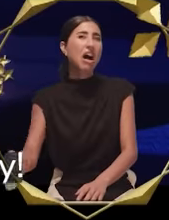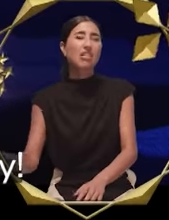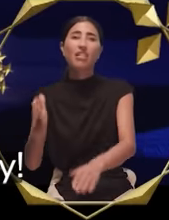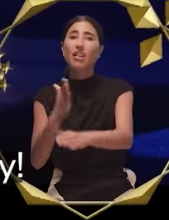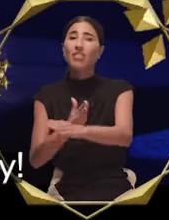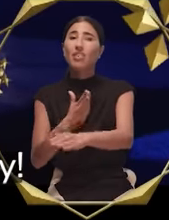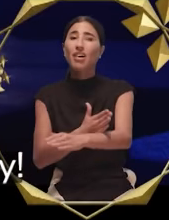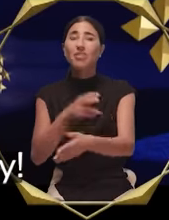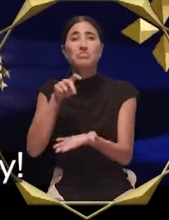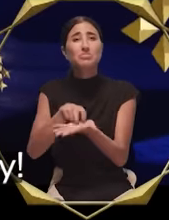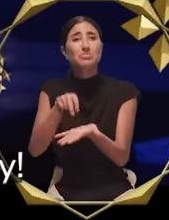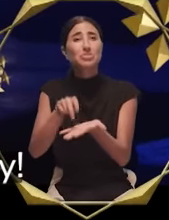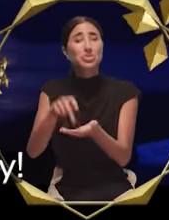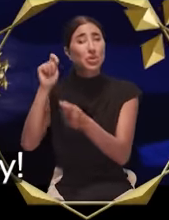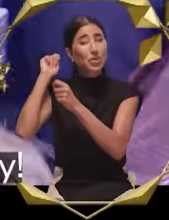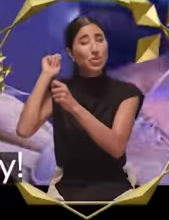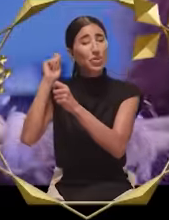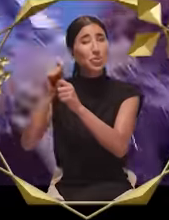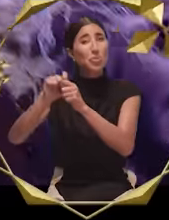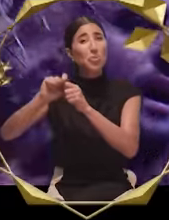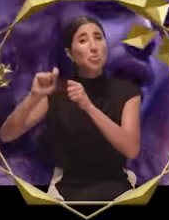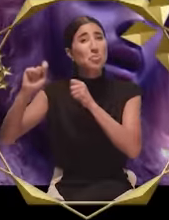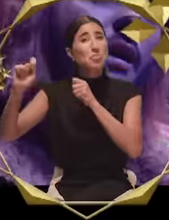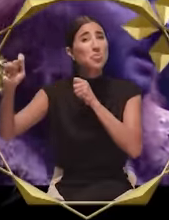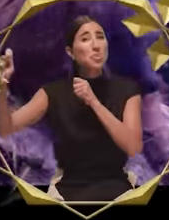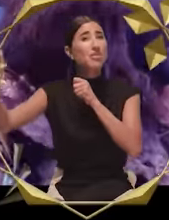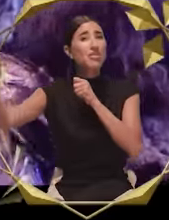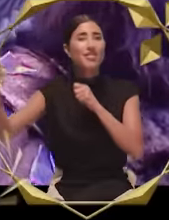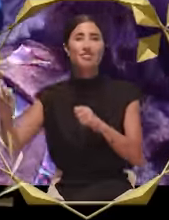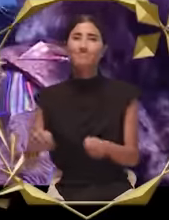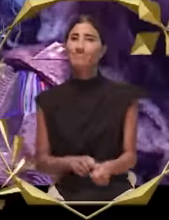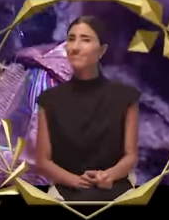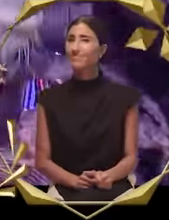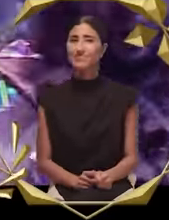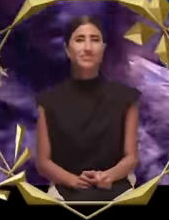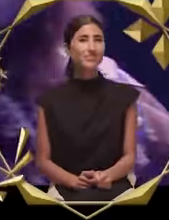تعب الرحلة يا خسارة